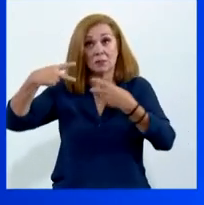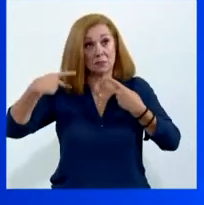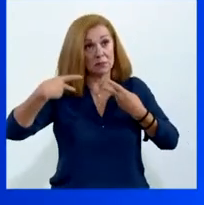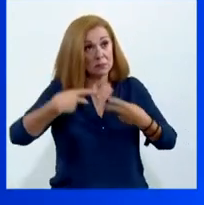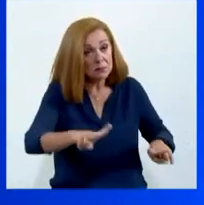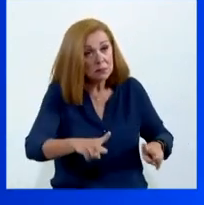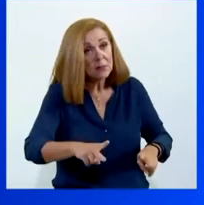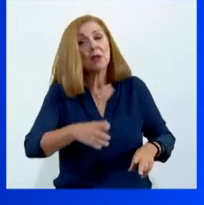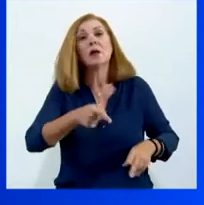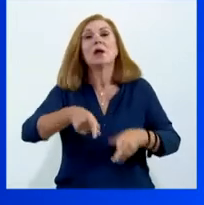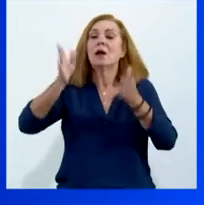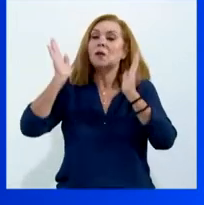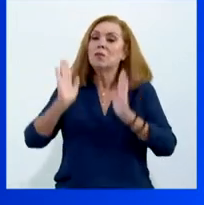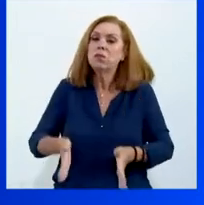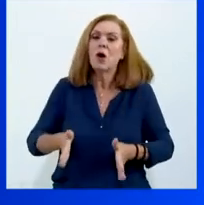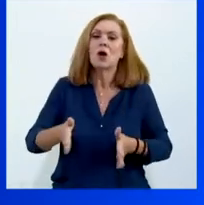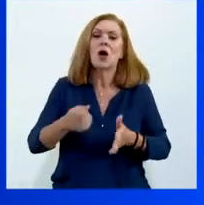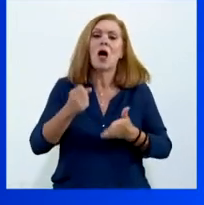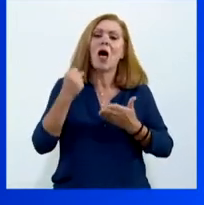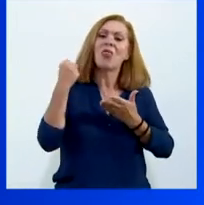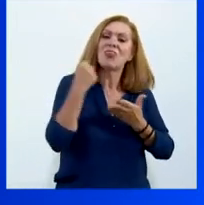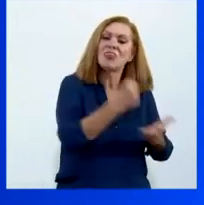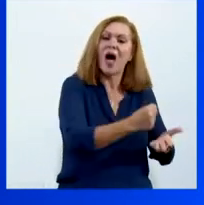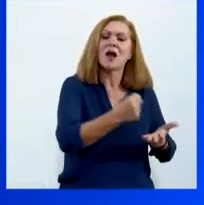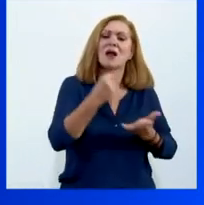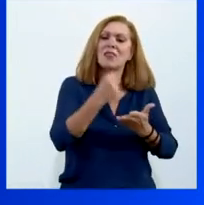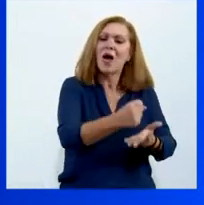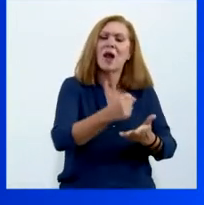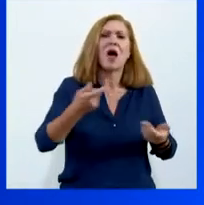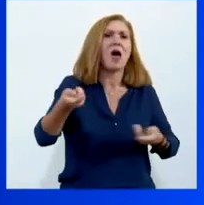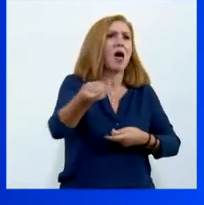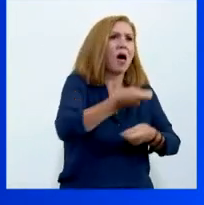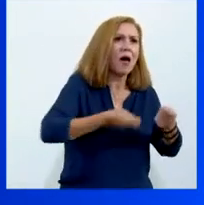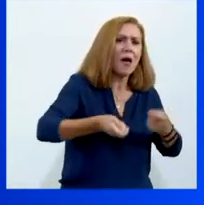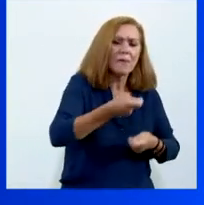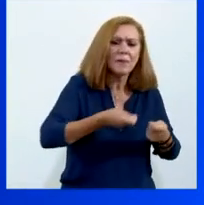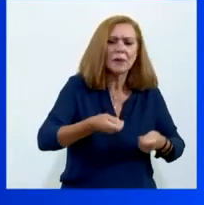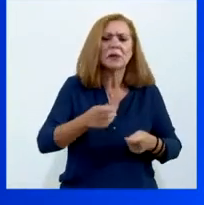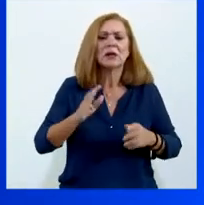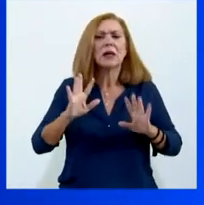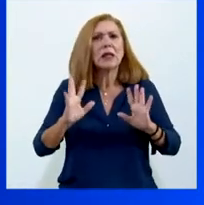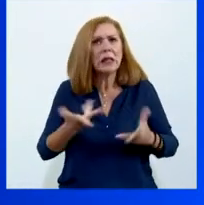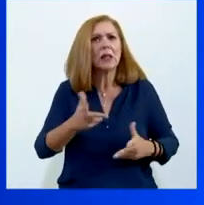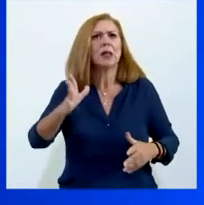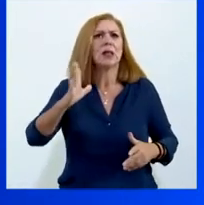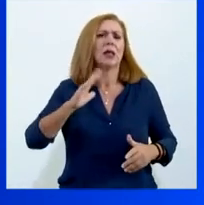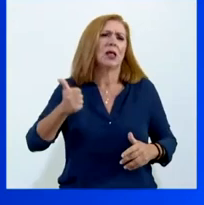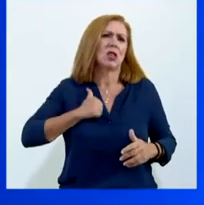να μπορούν να χορηγούν δάνεια είτε σε επιχειρήσεις είτε ενδεχομένως και σε φυσικά πρόσωπα, πάντα υπό